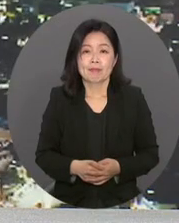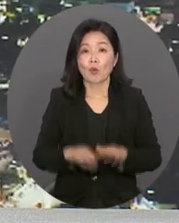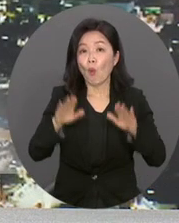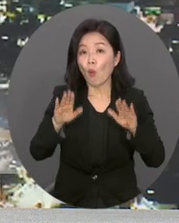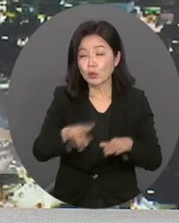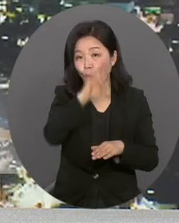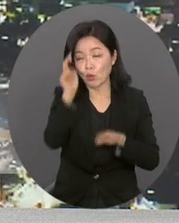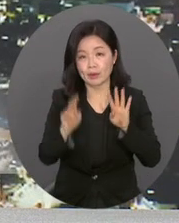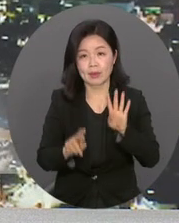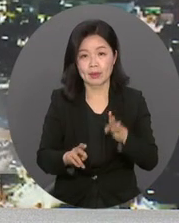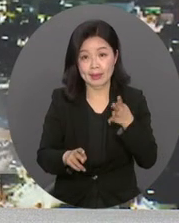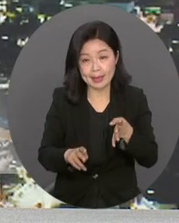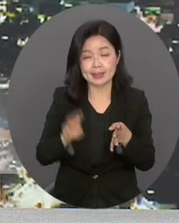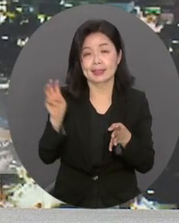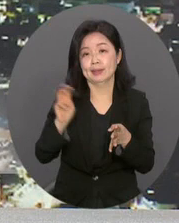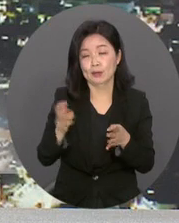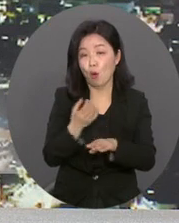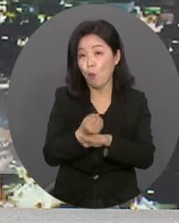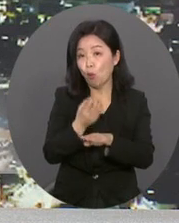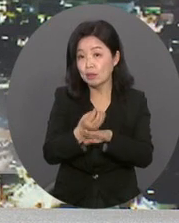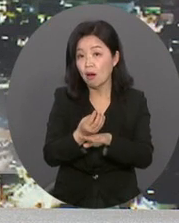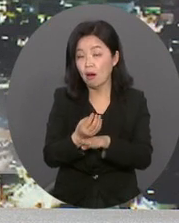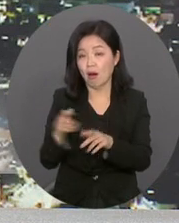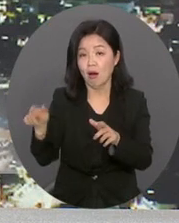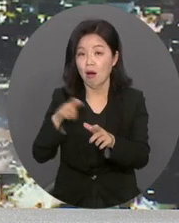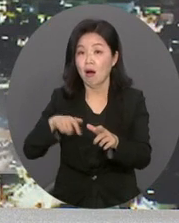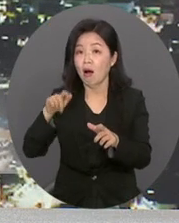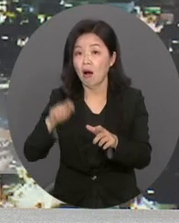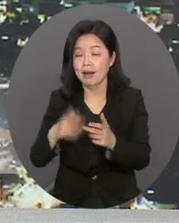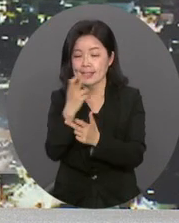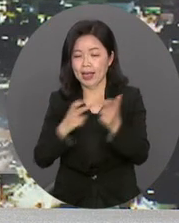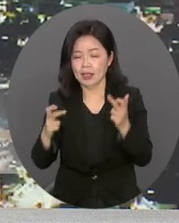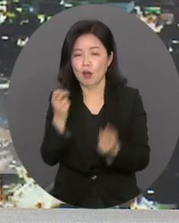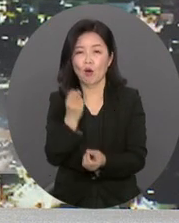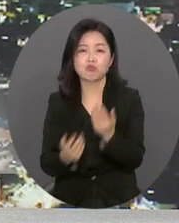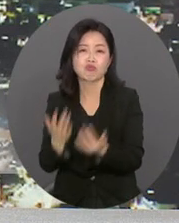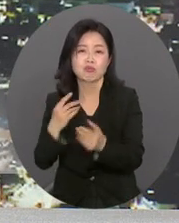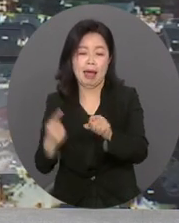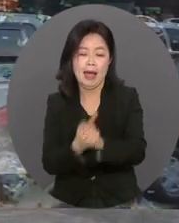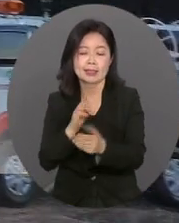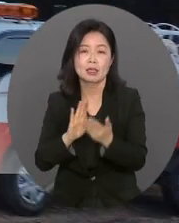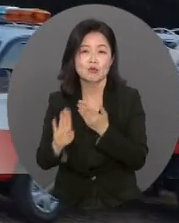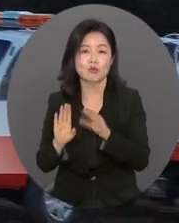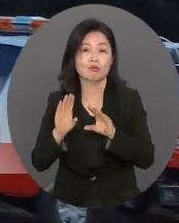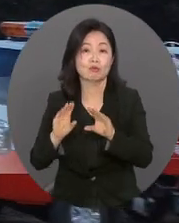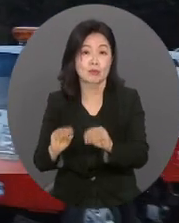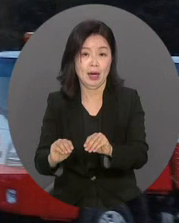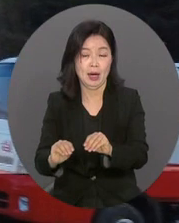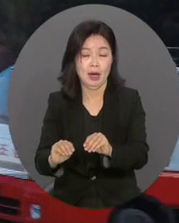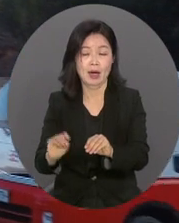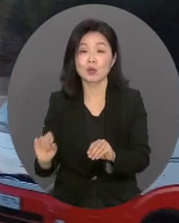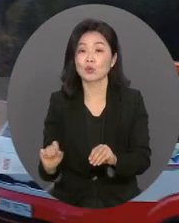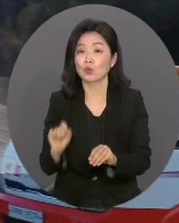오늘 오후 4시 30분쯤 보성군 유러면 문양리의 한 야산에서 불이 나 1시간여 만에 꺼졌습니다. 이